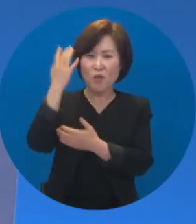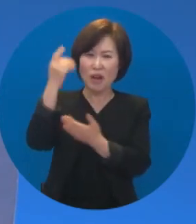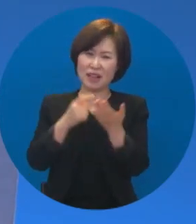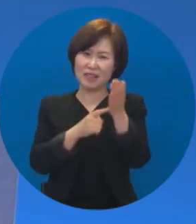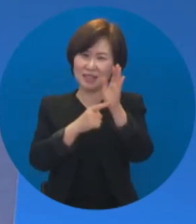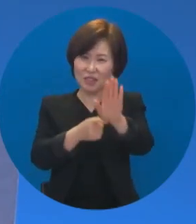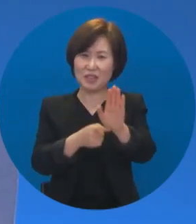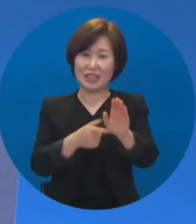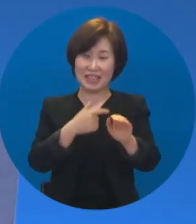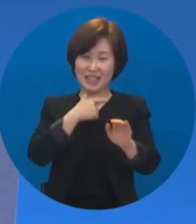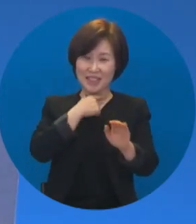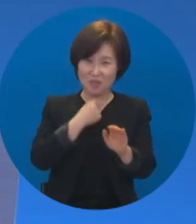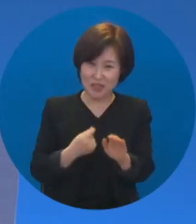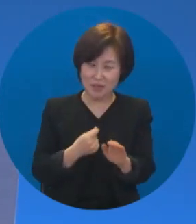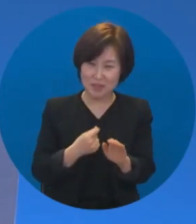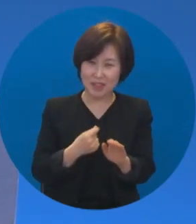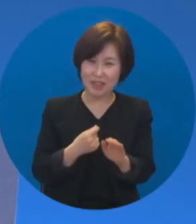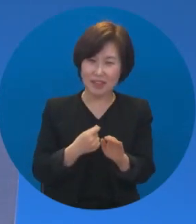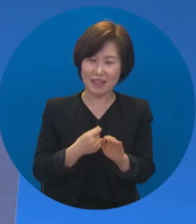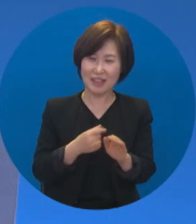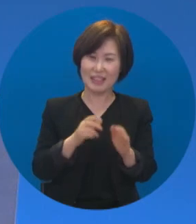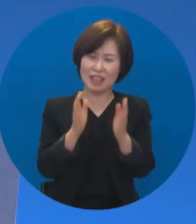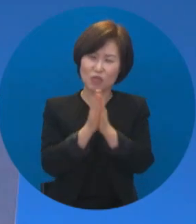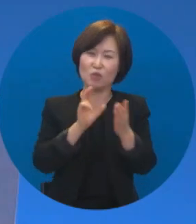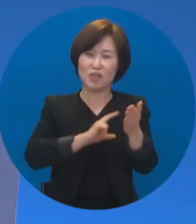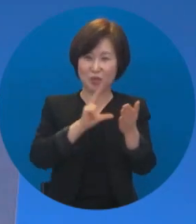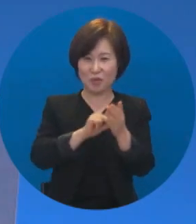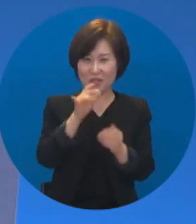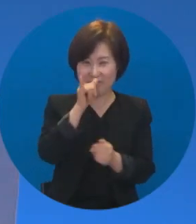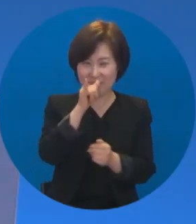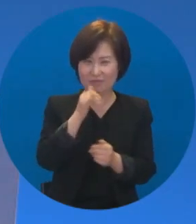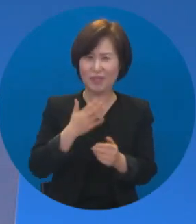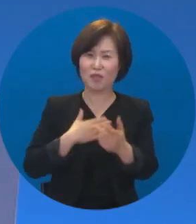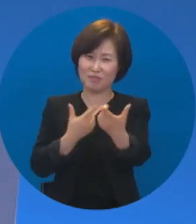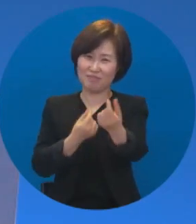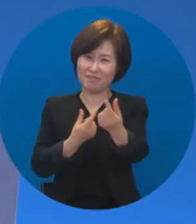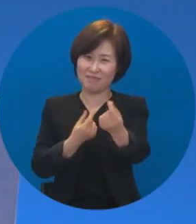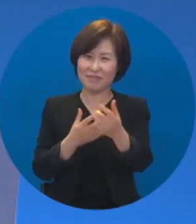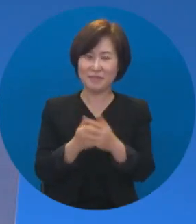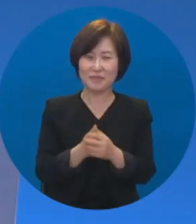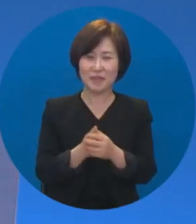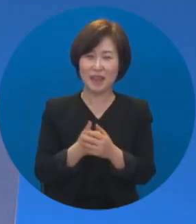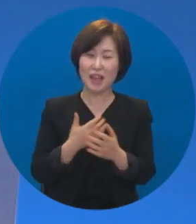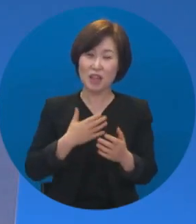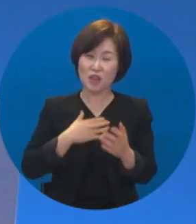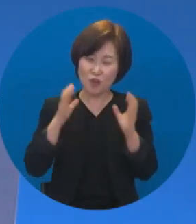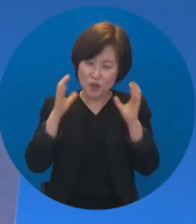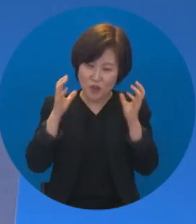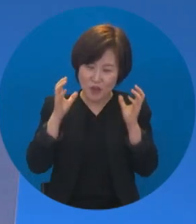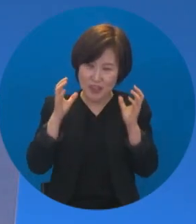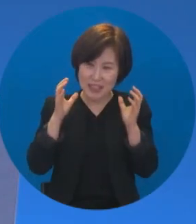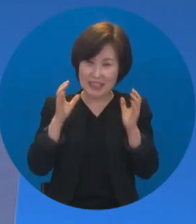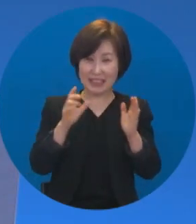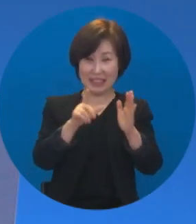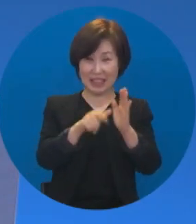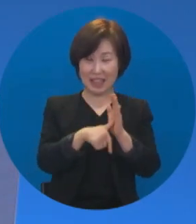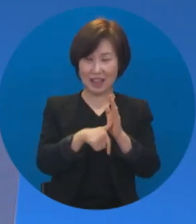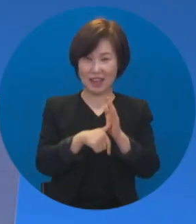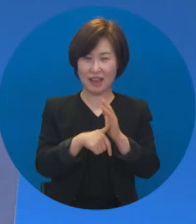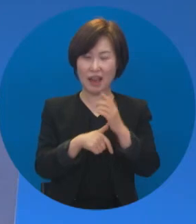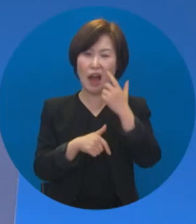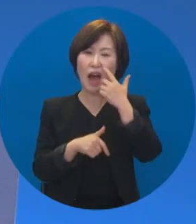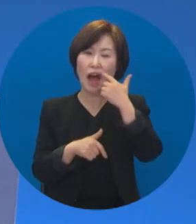해주세요. 맞으시죠? 저도 마찬가지였는데요. 제 어린 시절 저는 아버지가